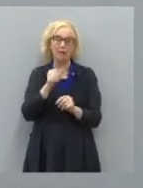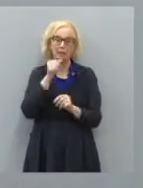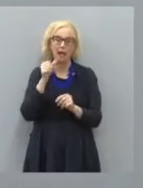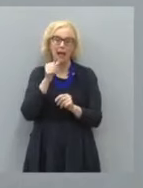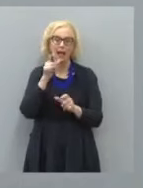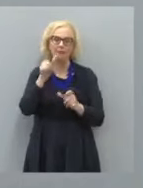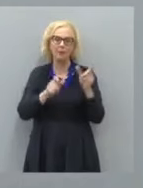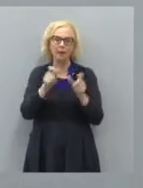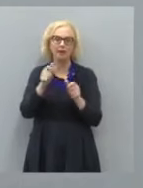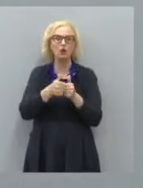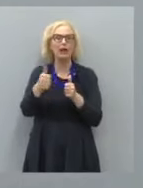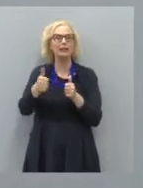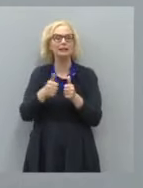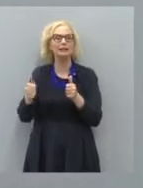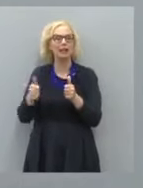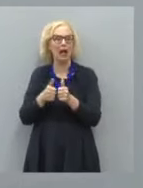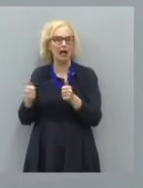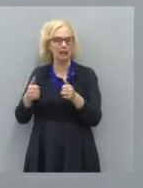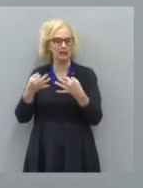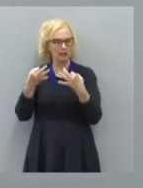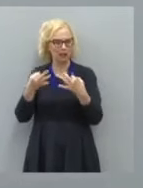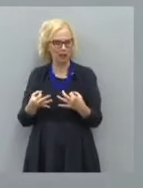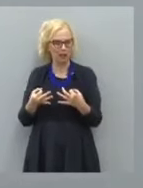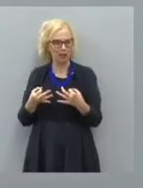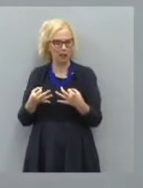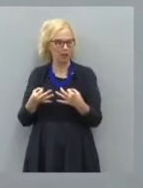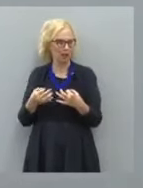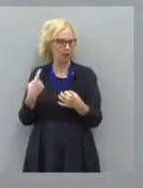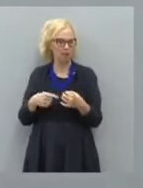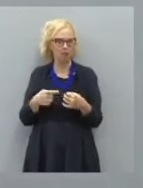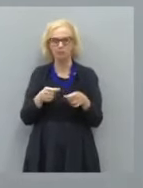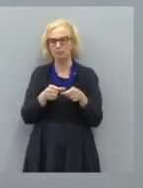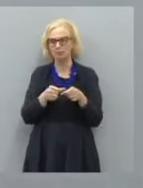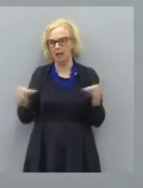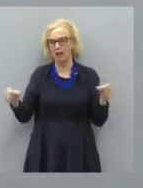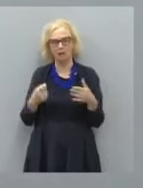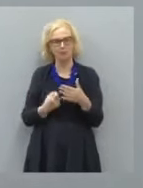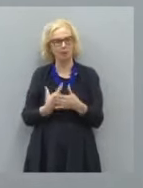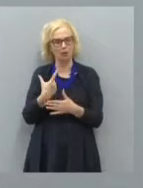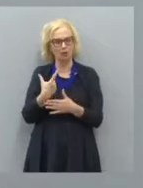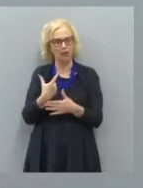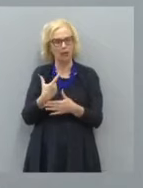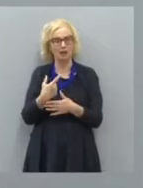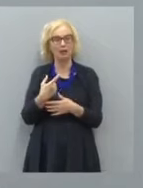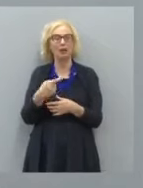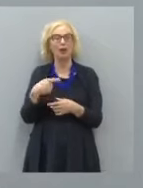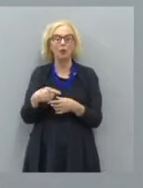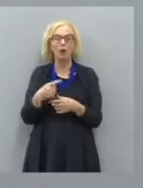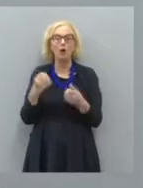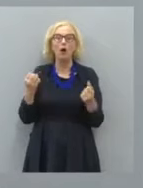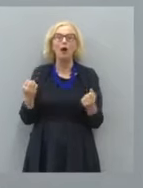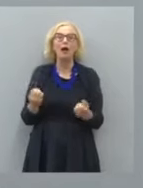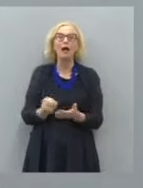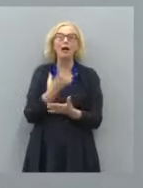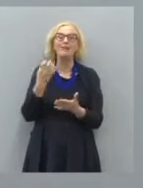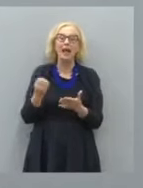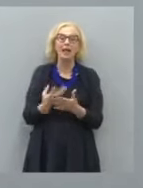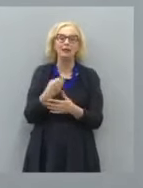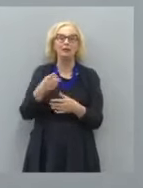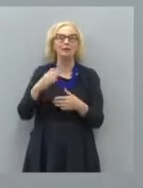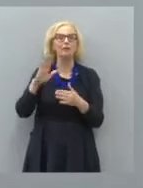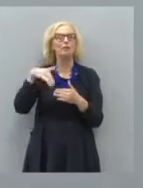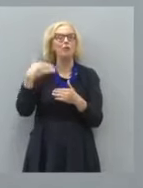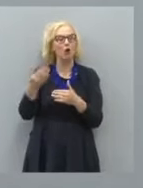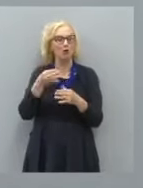distanze quindi questo è un aspetto fondamentale che ci permetterà di poter fare eventi all'aperto in sicurezza ma